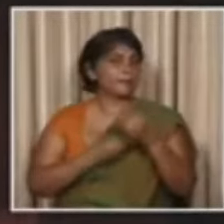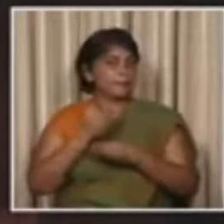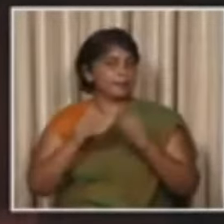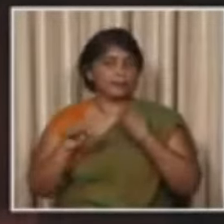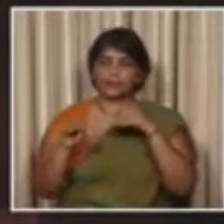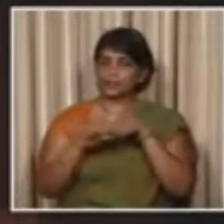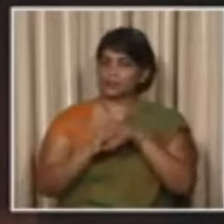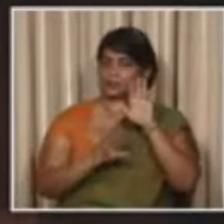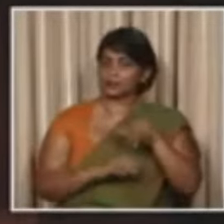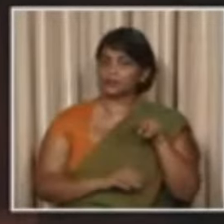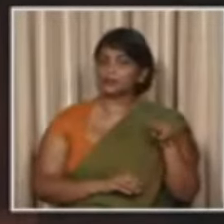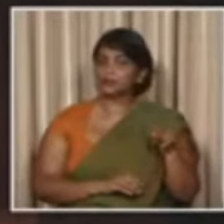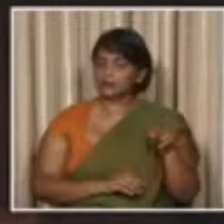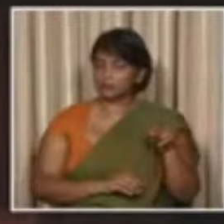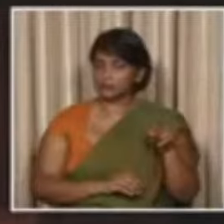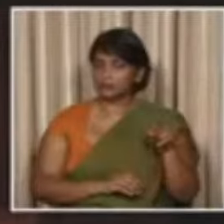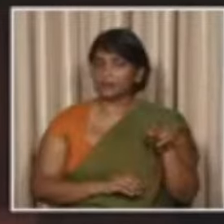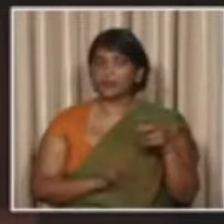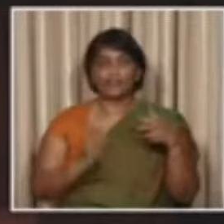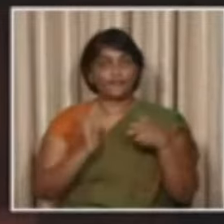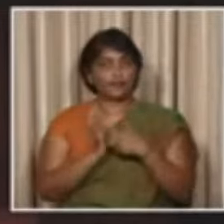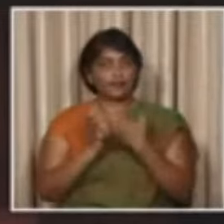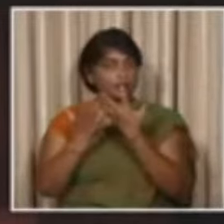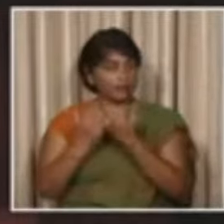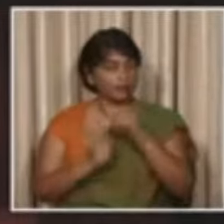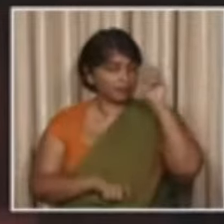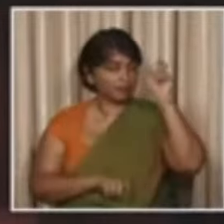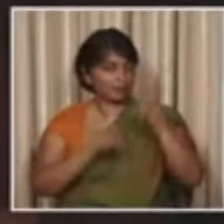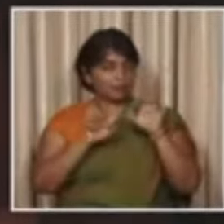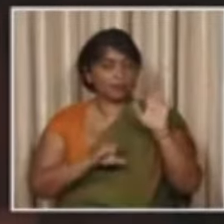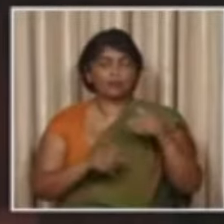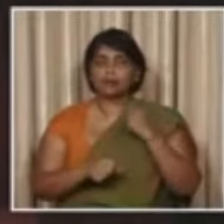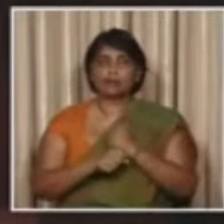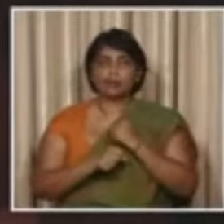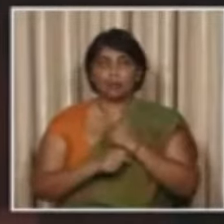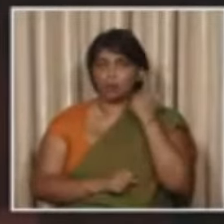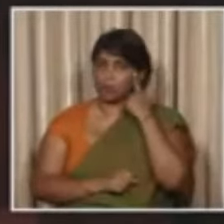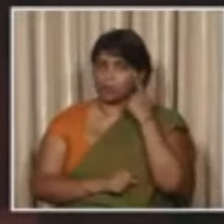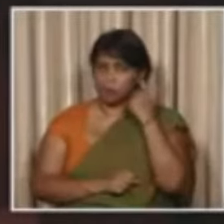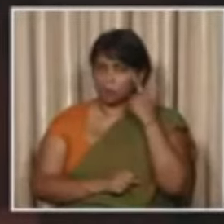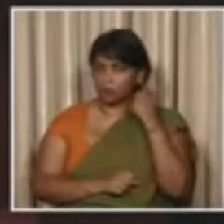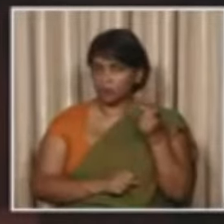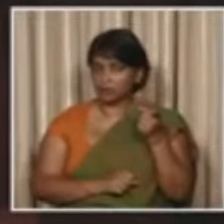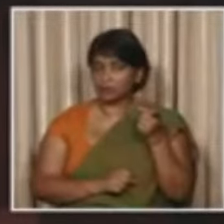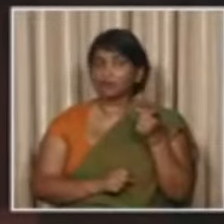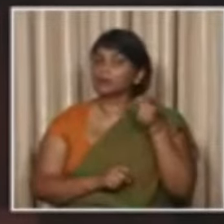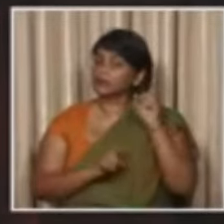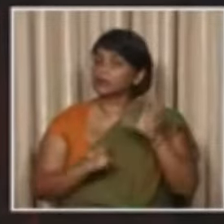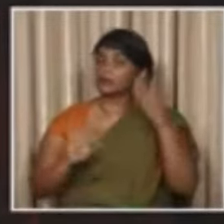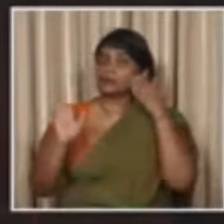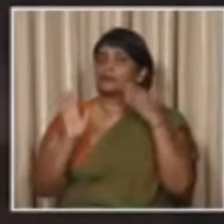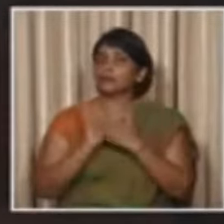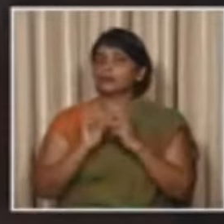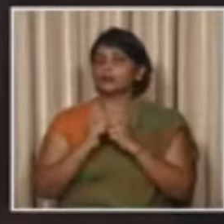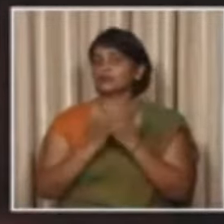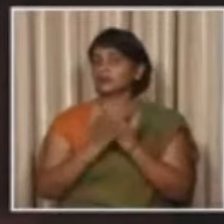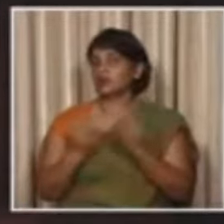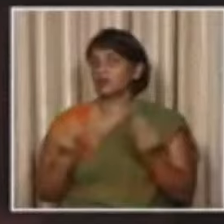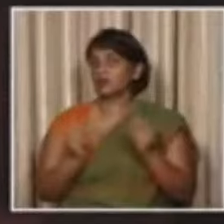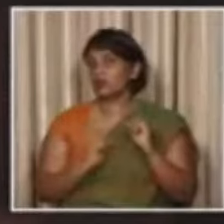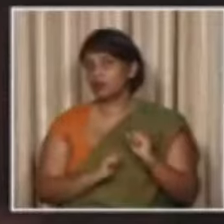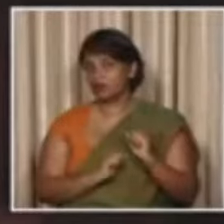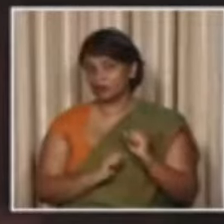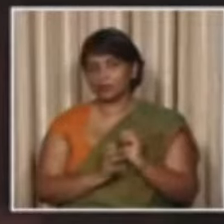නිරත වීම සඳහා වීසා අරගෙන එන අය සම්බන්ධයෙන් රජයේ දැනුවත්. ඒ සඳහා වන විසඳුම කුමක්ද?